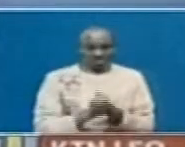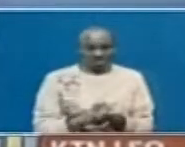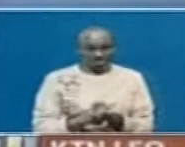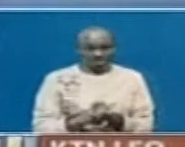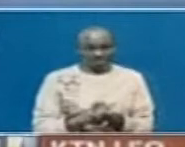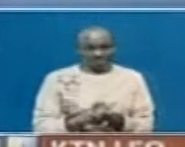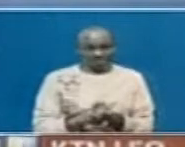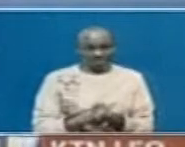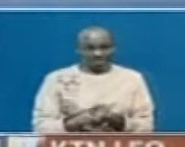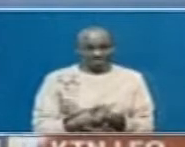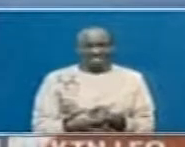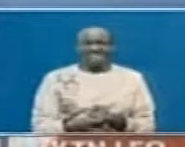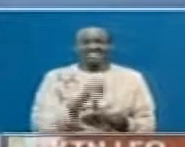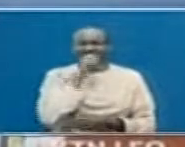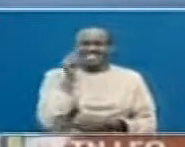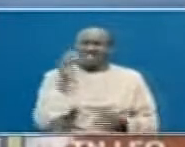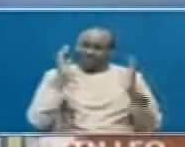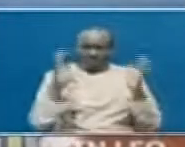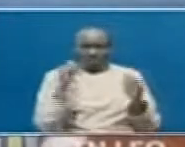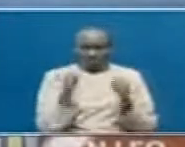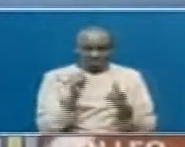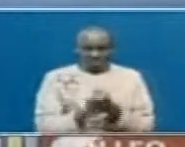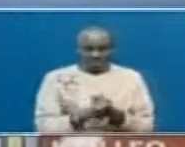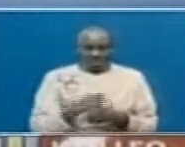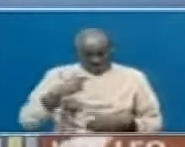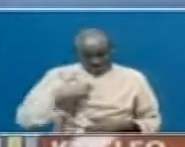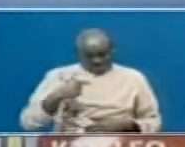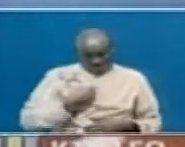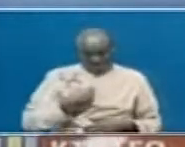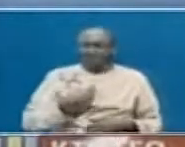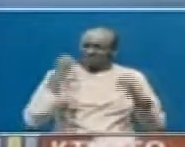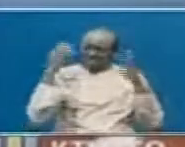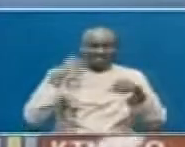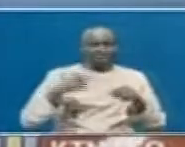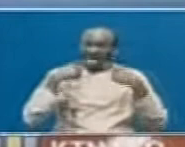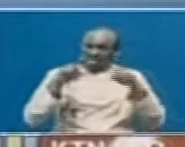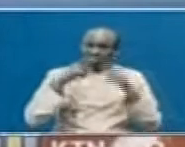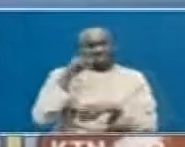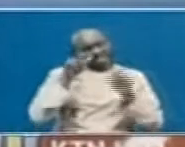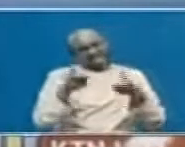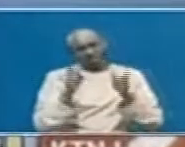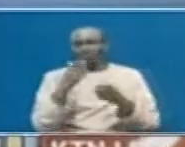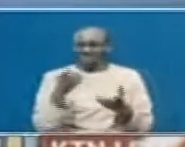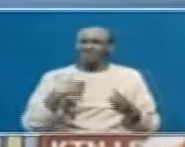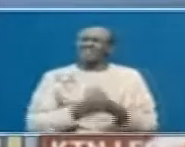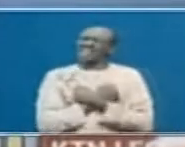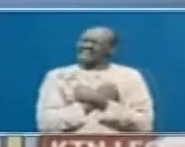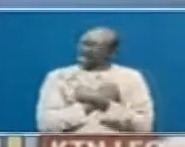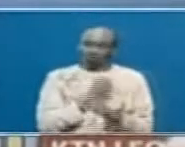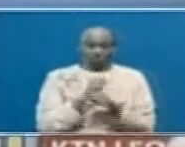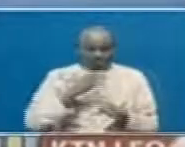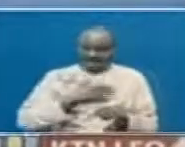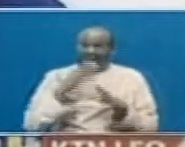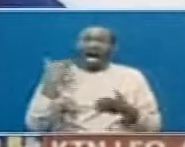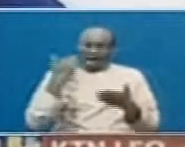Na siri kubwa sana, kwa mfano mimi ni mtangazaji miaka mingi. Na mimi nilipenda kazi yangu sana na